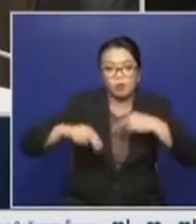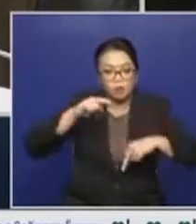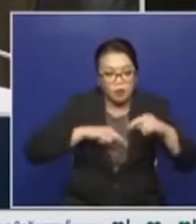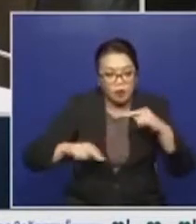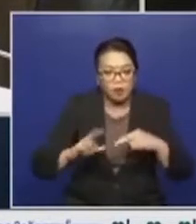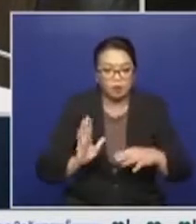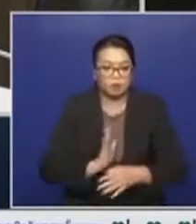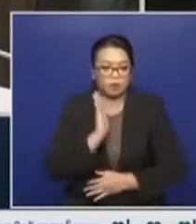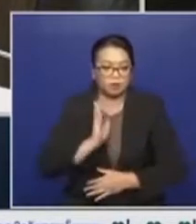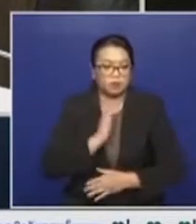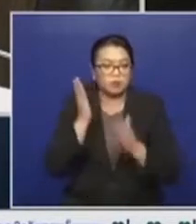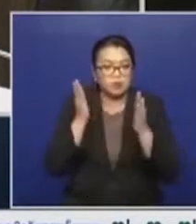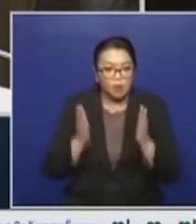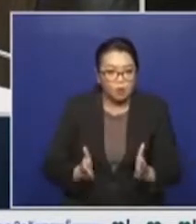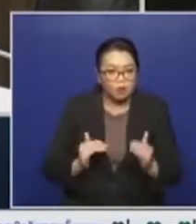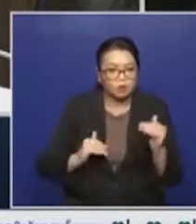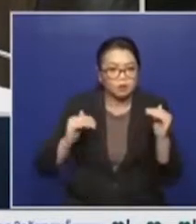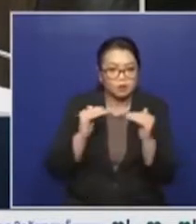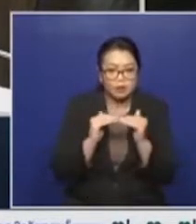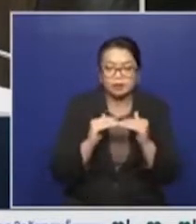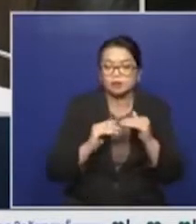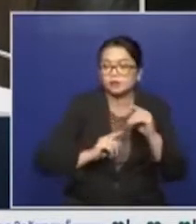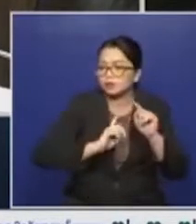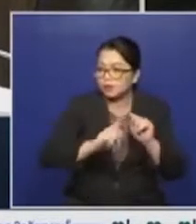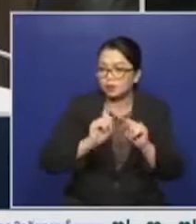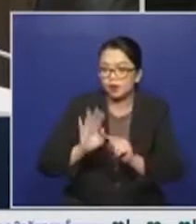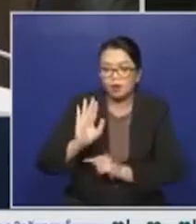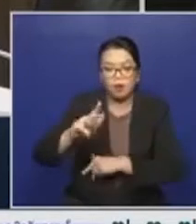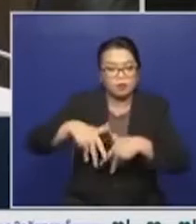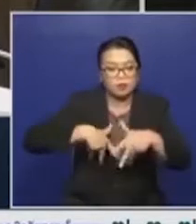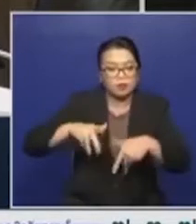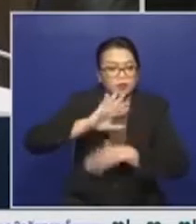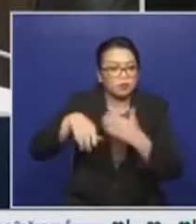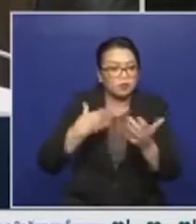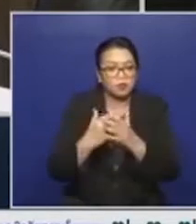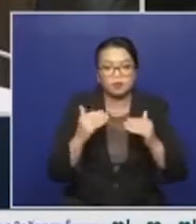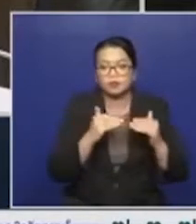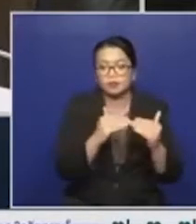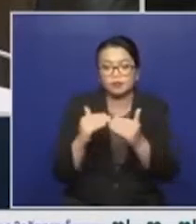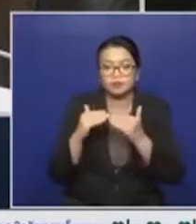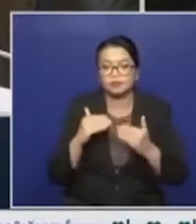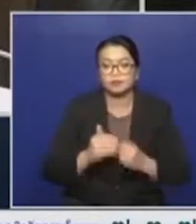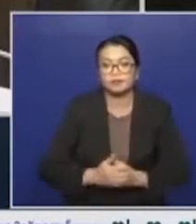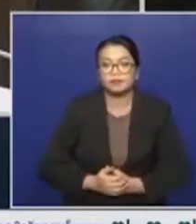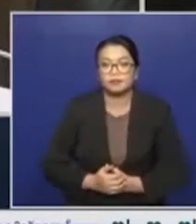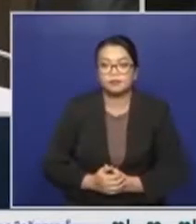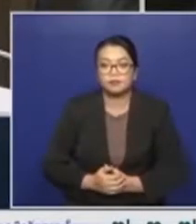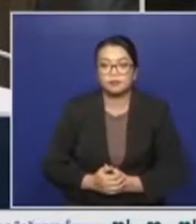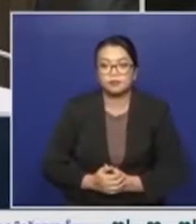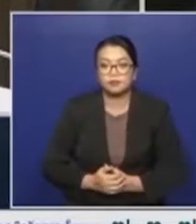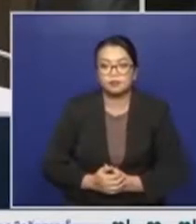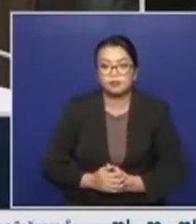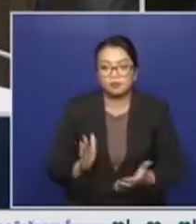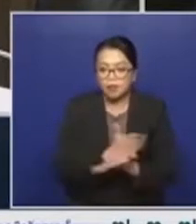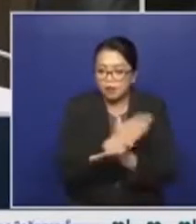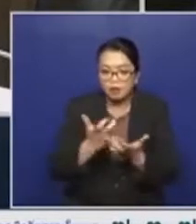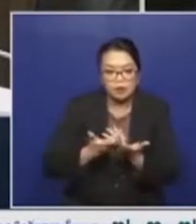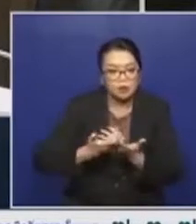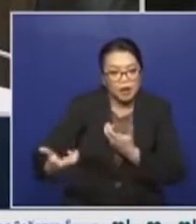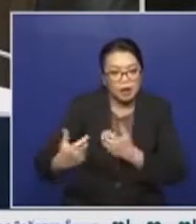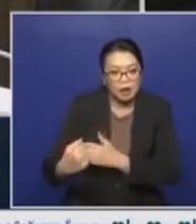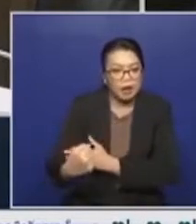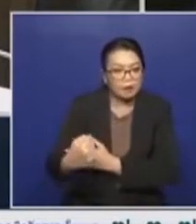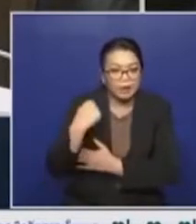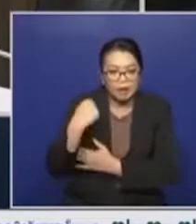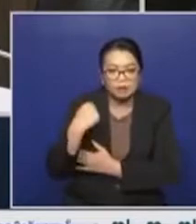ศักดิ์ศรีความเป็นมนุษย์สิทธิและเสรีภาพของประชาชนทุกคนอย่างเสมอภาคเท่าเทียมกันมีการแบ่งแยกอำนาจนิติบัญญัติ